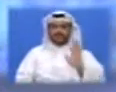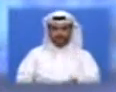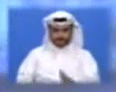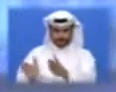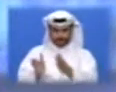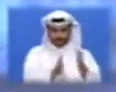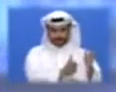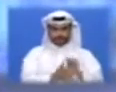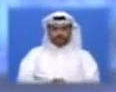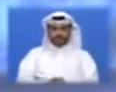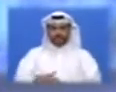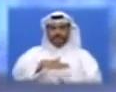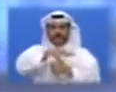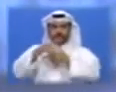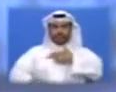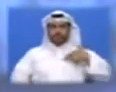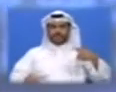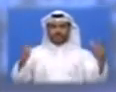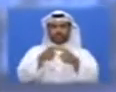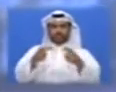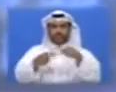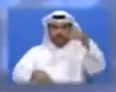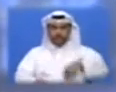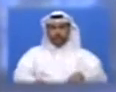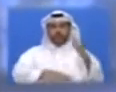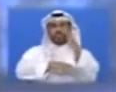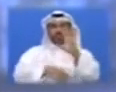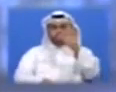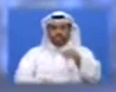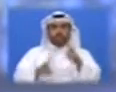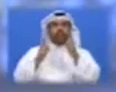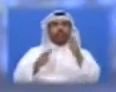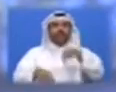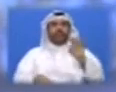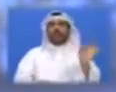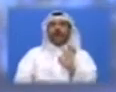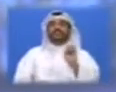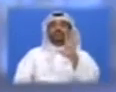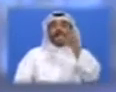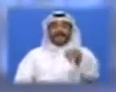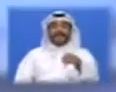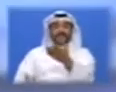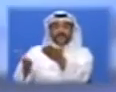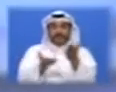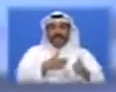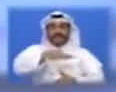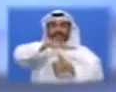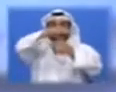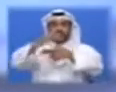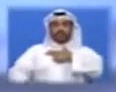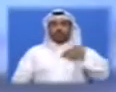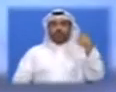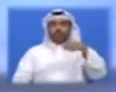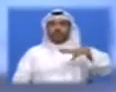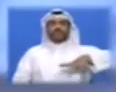عقد مجلس الوزراء اجتماعه الاسبوعي ظهر اليوم في قاعه مجلس الوزراء في قصر السيف برئاسه سمو الشيخ جابر المبارك الحمد